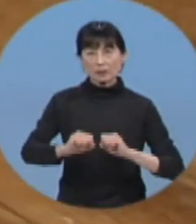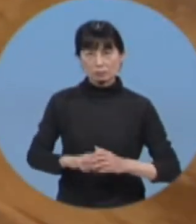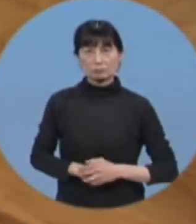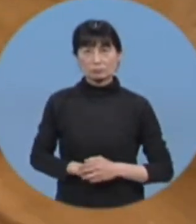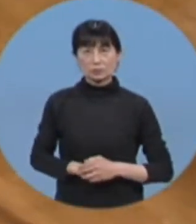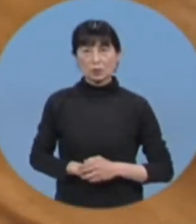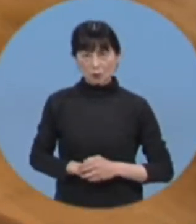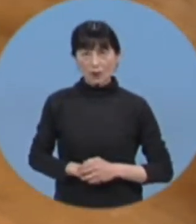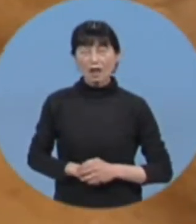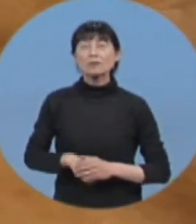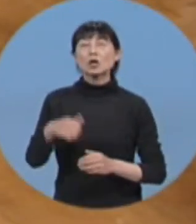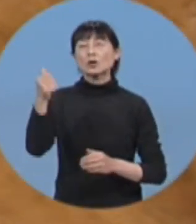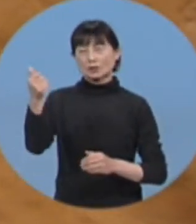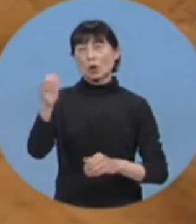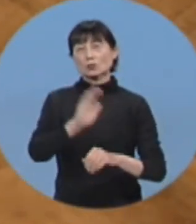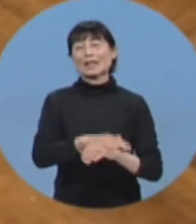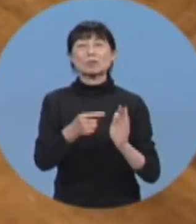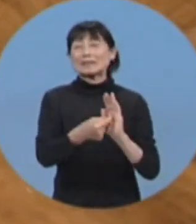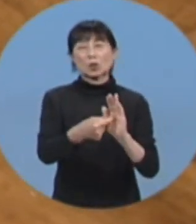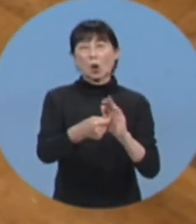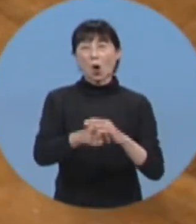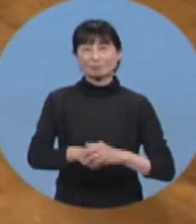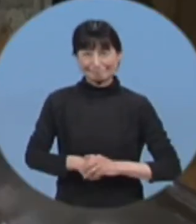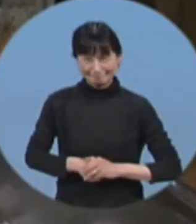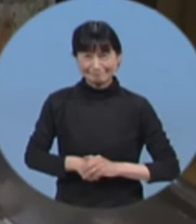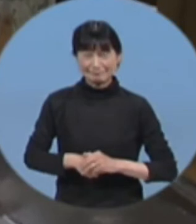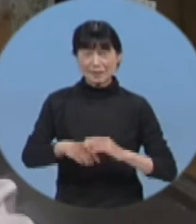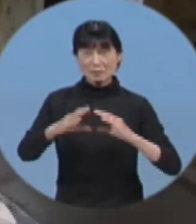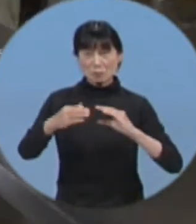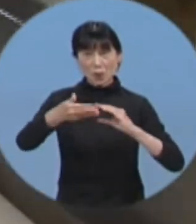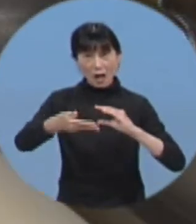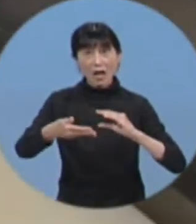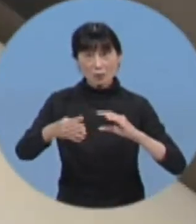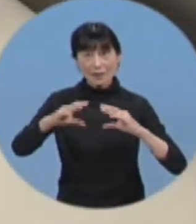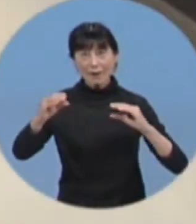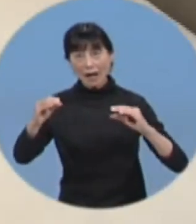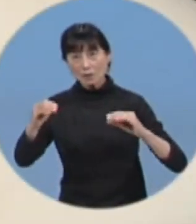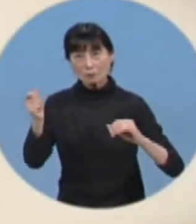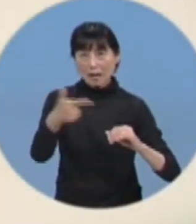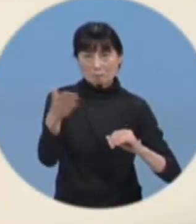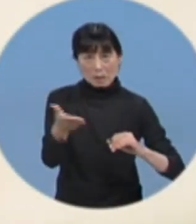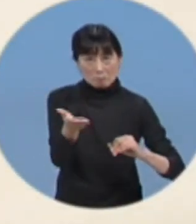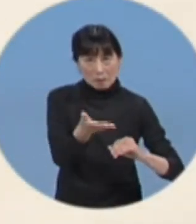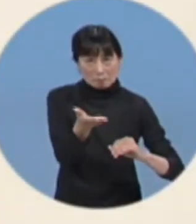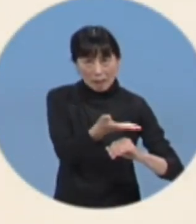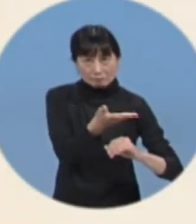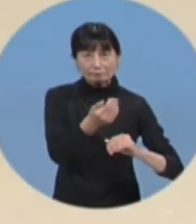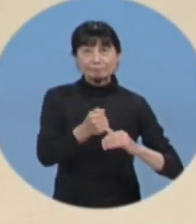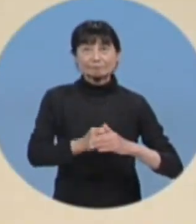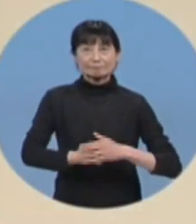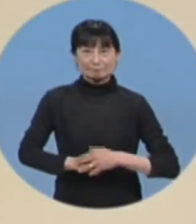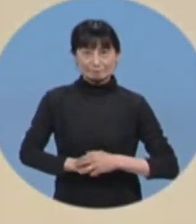ここがご主人の腕の見せ所。身も皮も柔らかいアナゴを手早くさばきます。